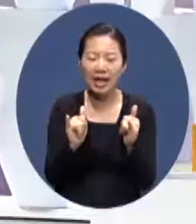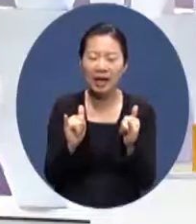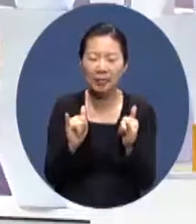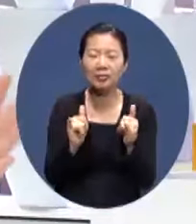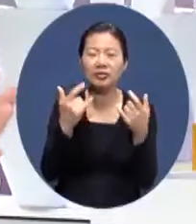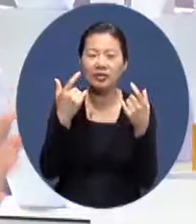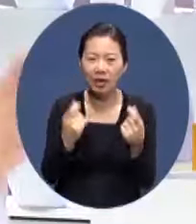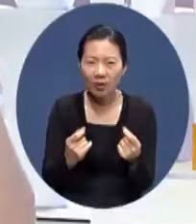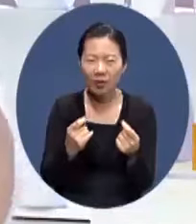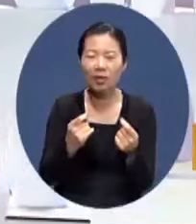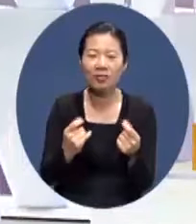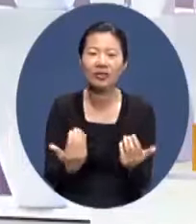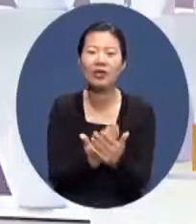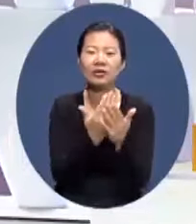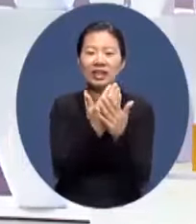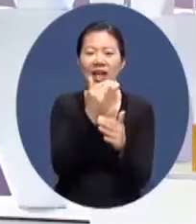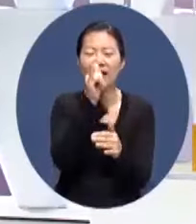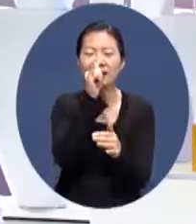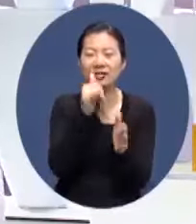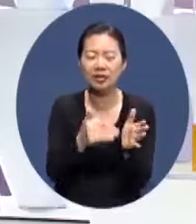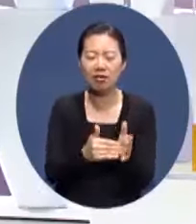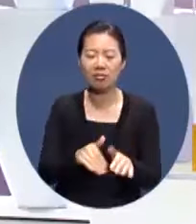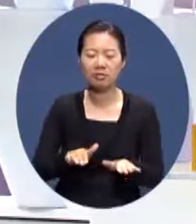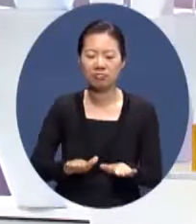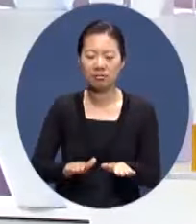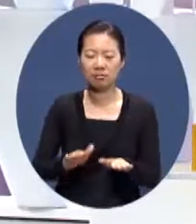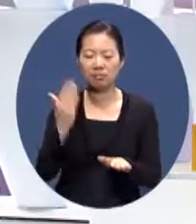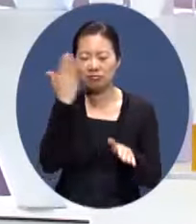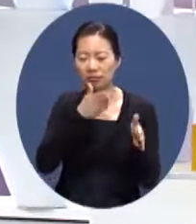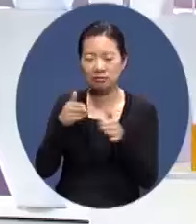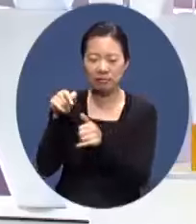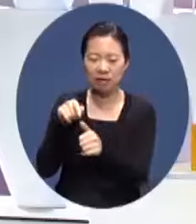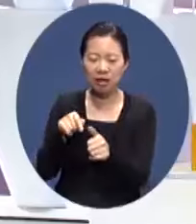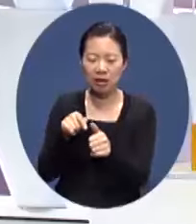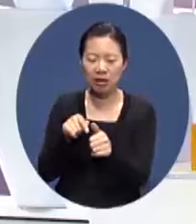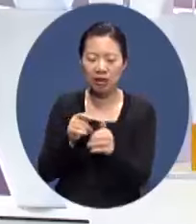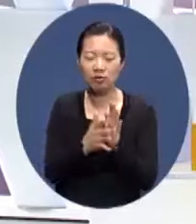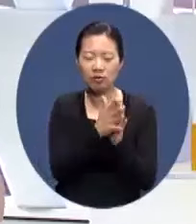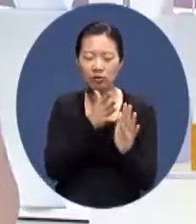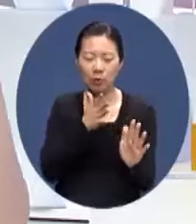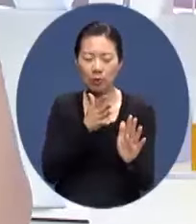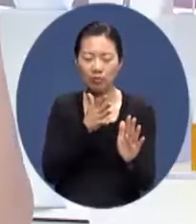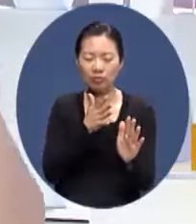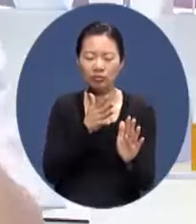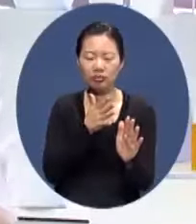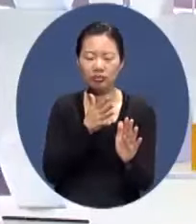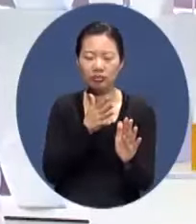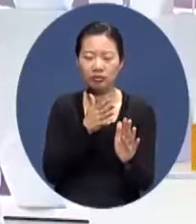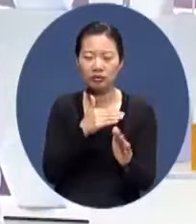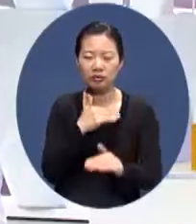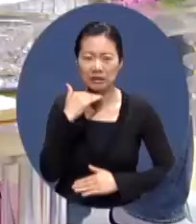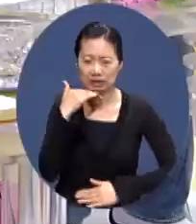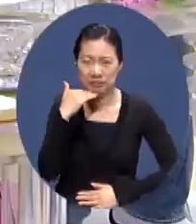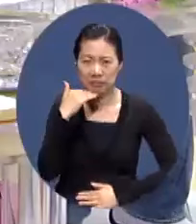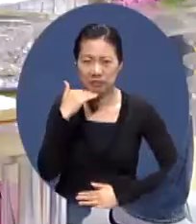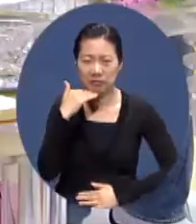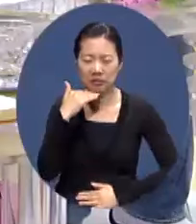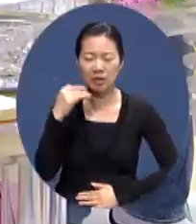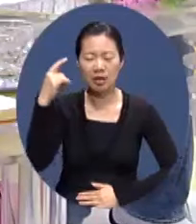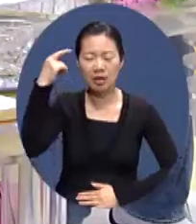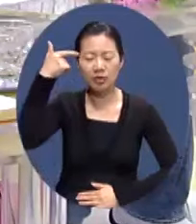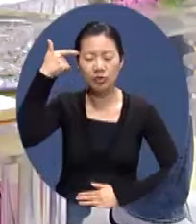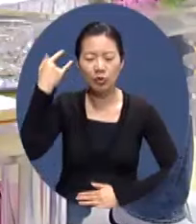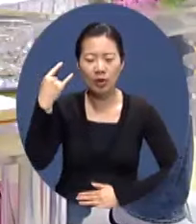합니다. 그러니까 무슨 얘기냐면 자, 정리해, 줄 서, 순서 지켜 이런 거를 뇌에서 명령을 좀 내리면 그거에